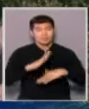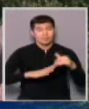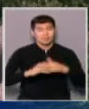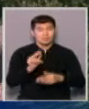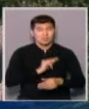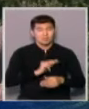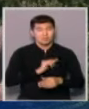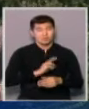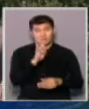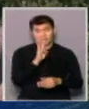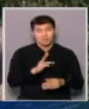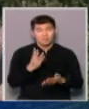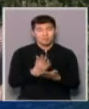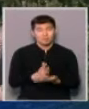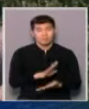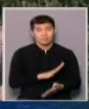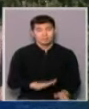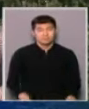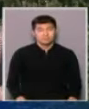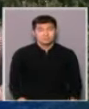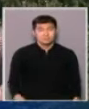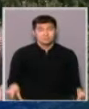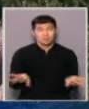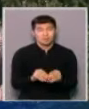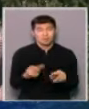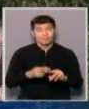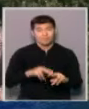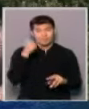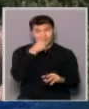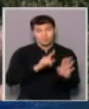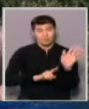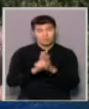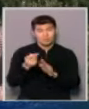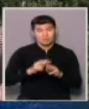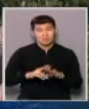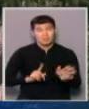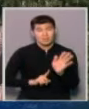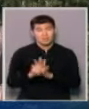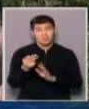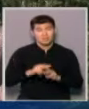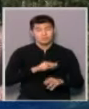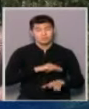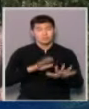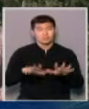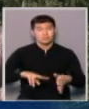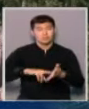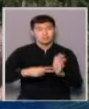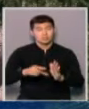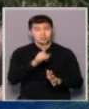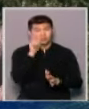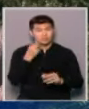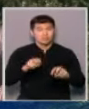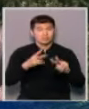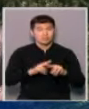Осындай шаралар жұмыссыздарға ұсынылған болатын. Сонымен бірге биылғы жылдан бастап алғашқы жұмыс орны жобасы жастар үшін